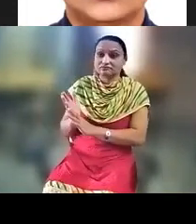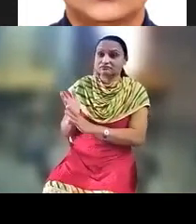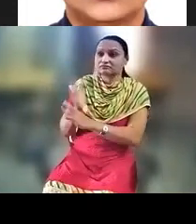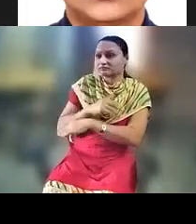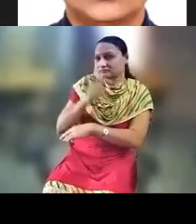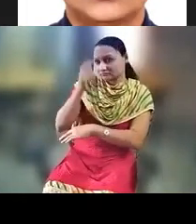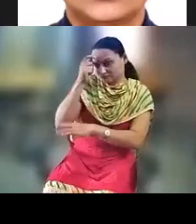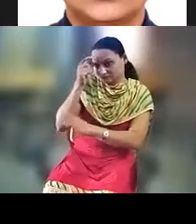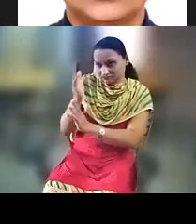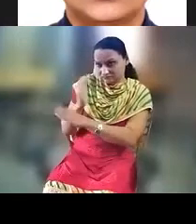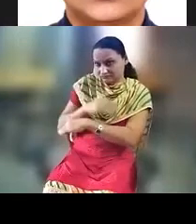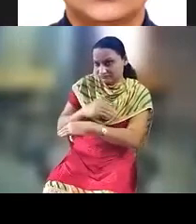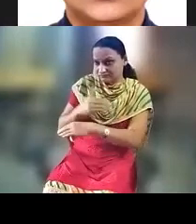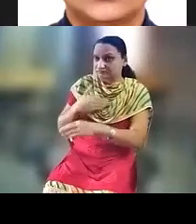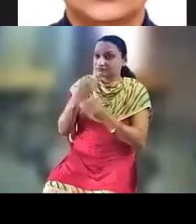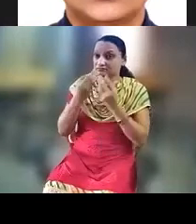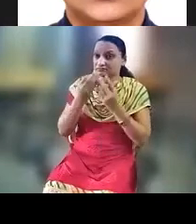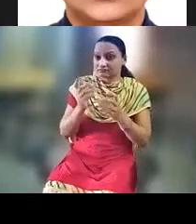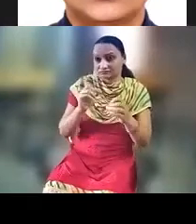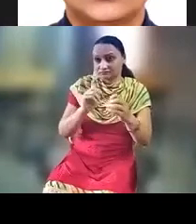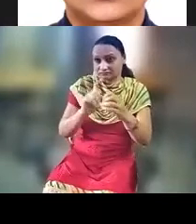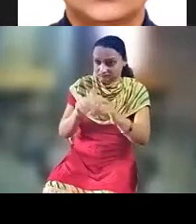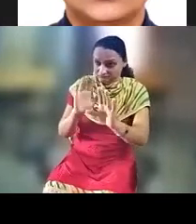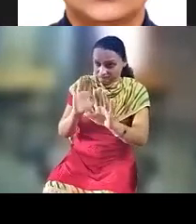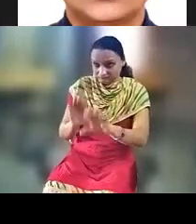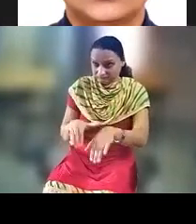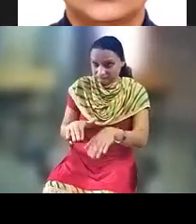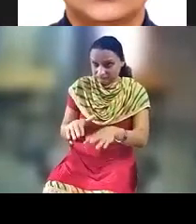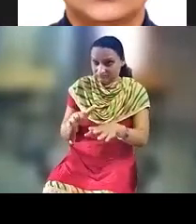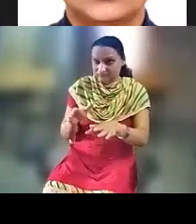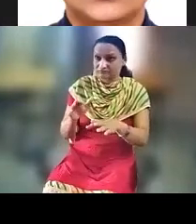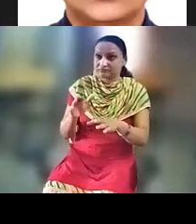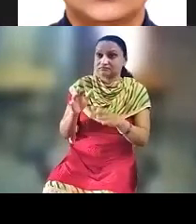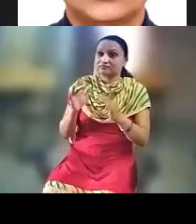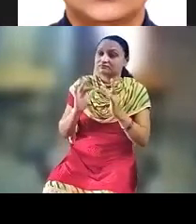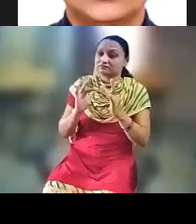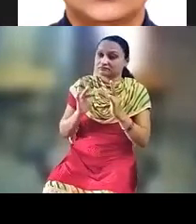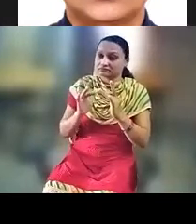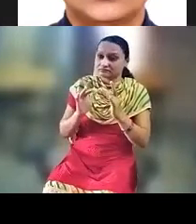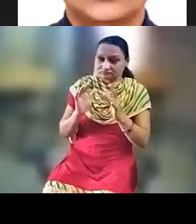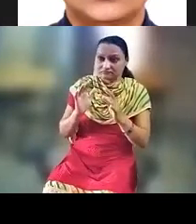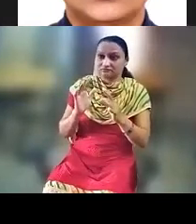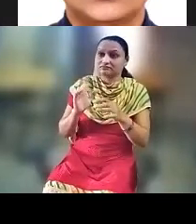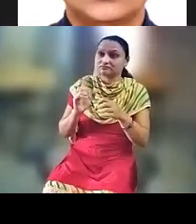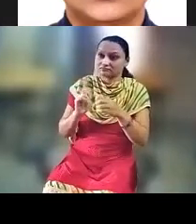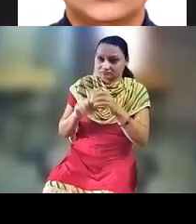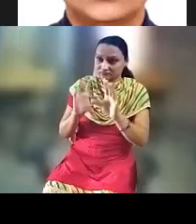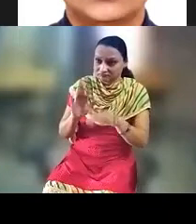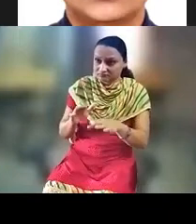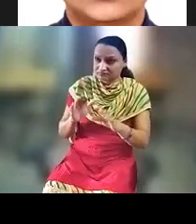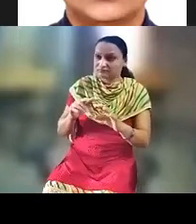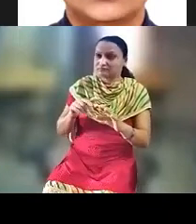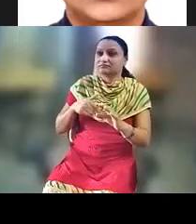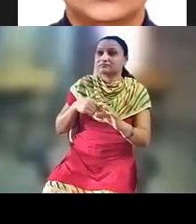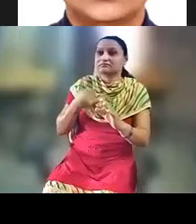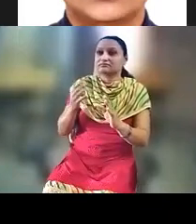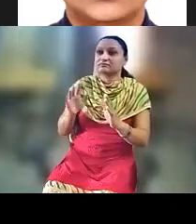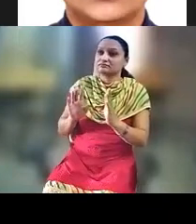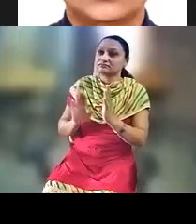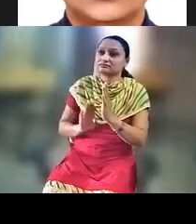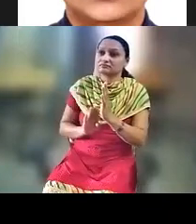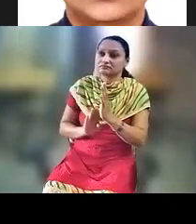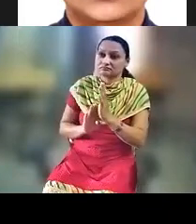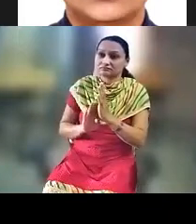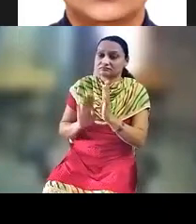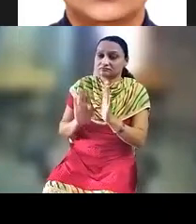स्कूल में एनरोल्ड थे, पहली क्लास में थे, ऑनलाइन एजुकेशन चलती रही, वो प्रमोट होते गए। अब वो क्लास 3 में है,